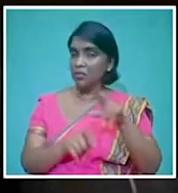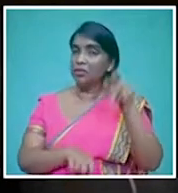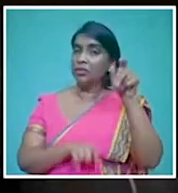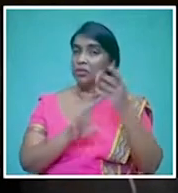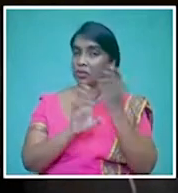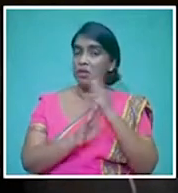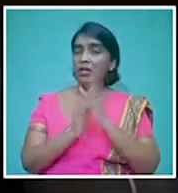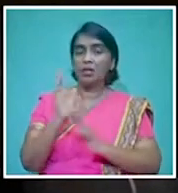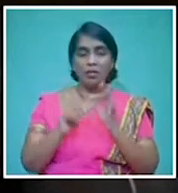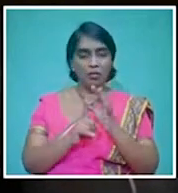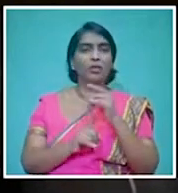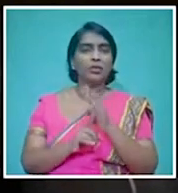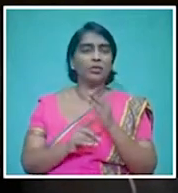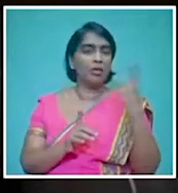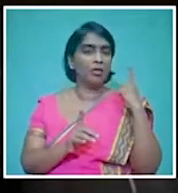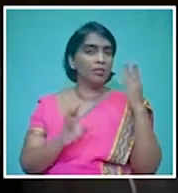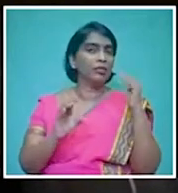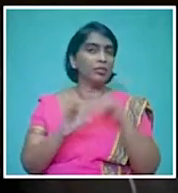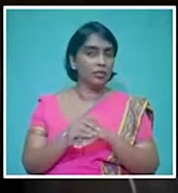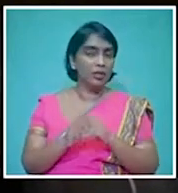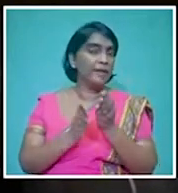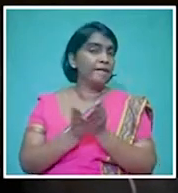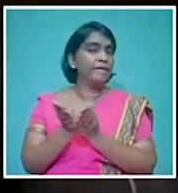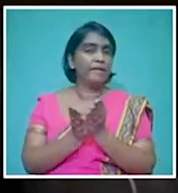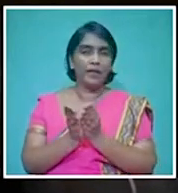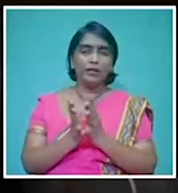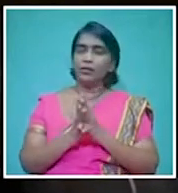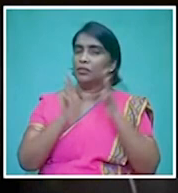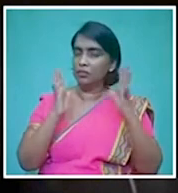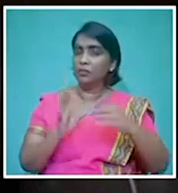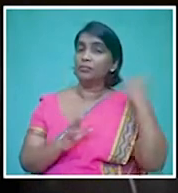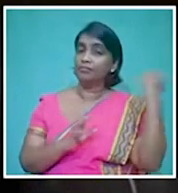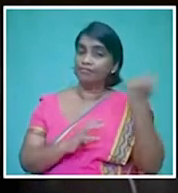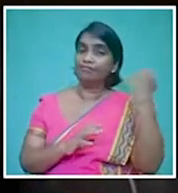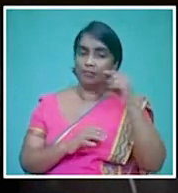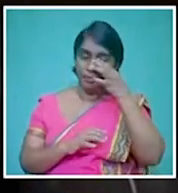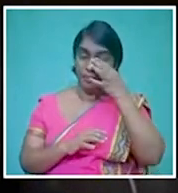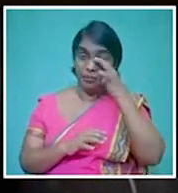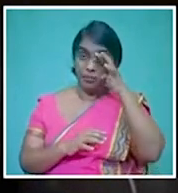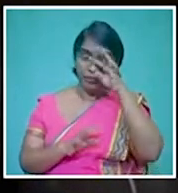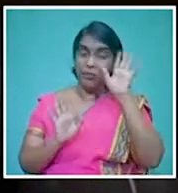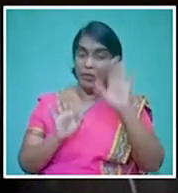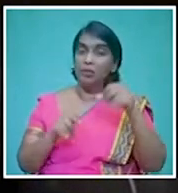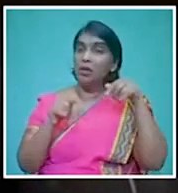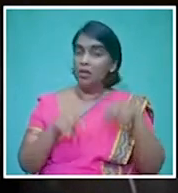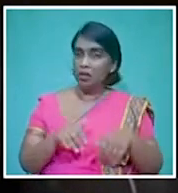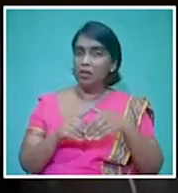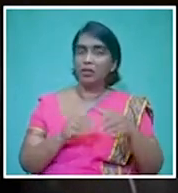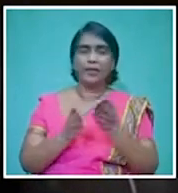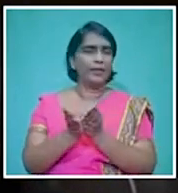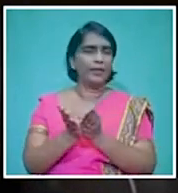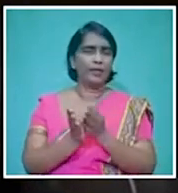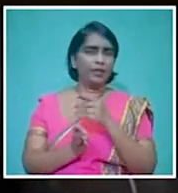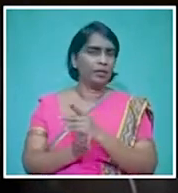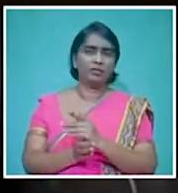හිටපු මන්ත්‍රීවරුන් ආරක්ෂක සේවාවේ විනය ගැන විශාල දේශනා පවත්වලා තියෙනවා. නමුත් අද වෙනකොට මේ විනය කියන